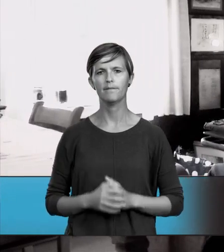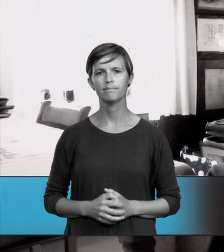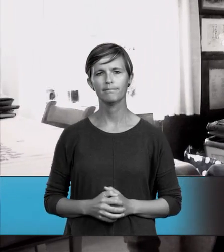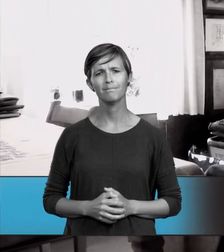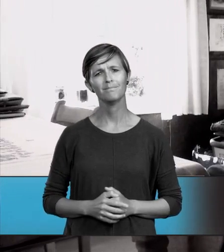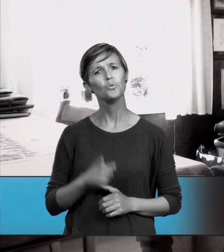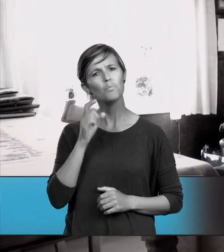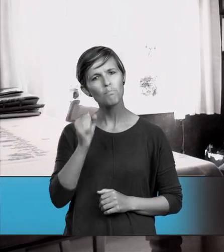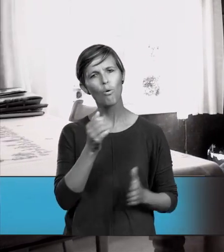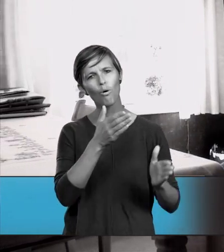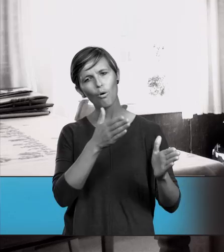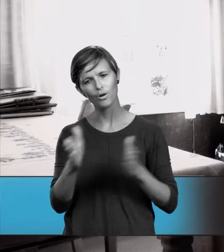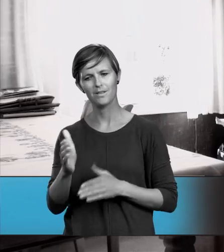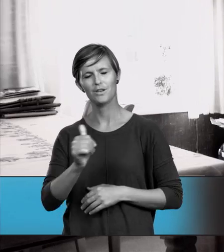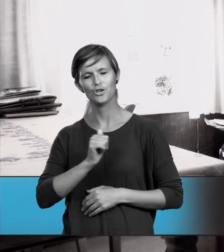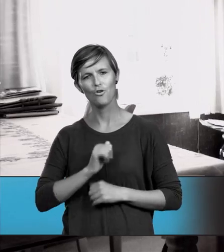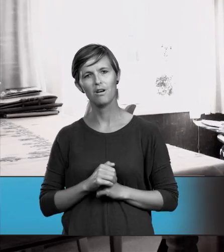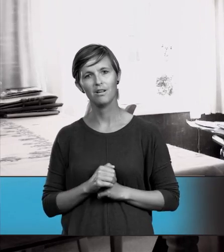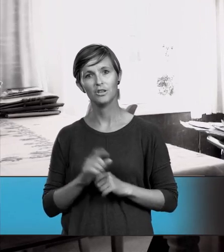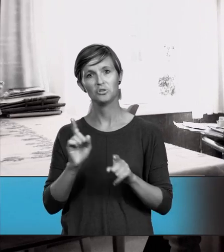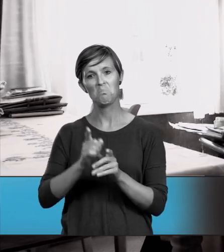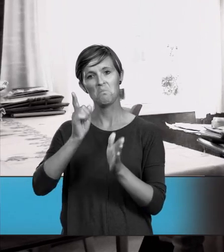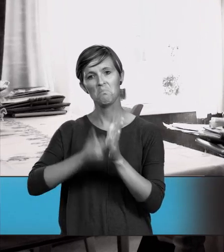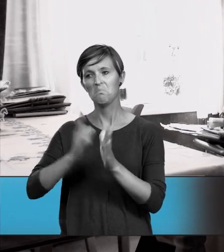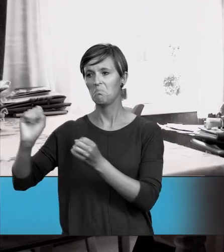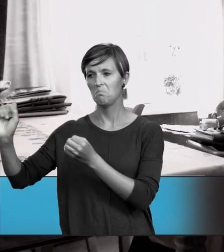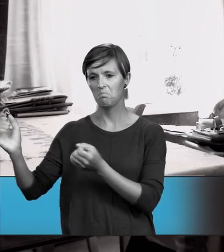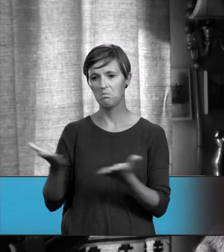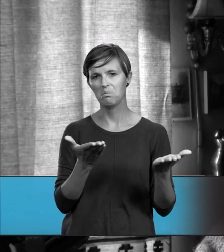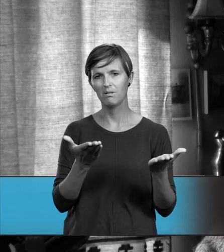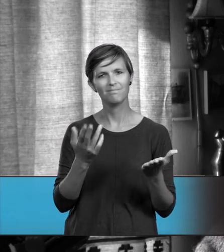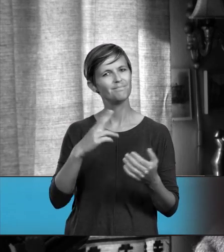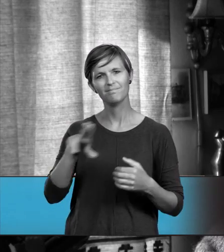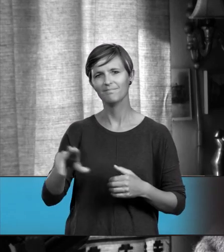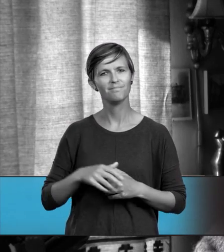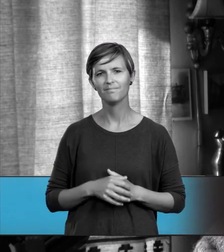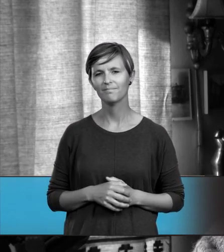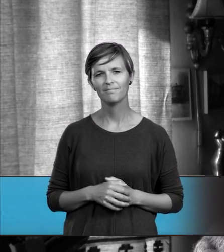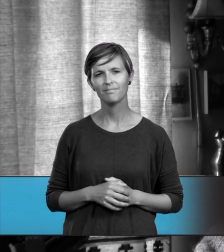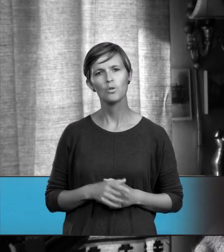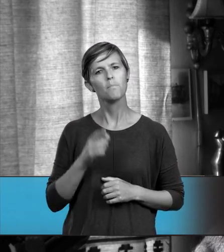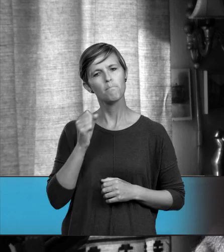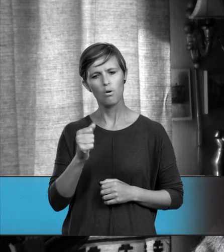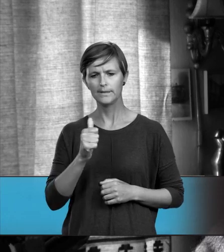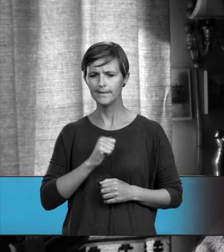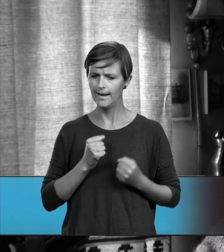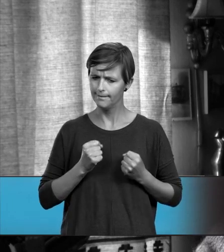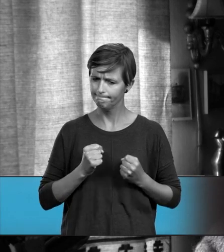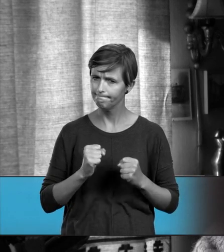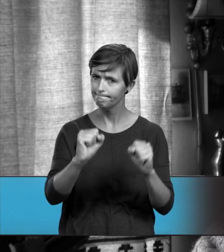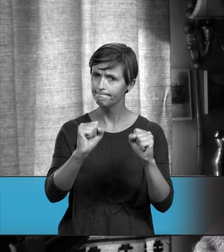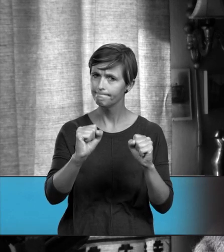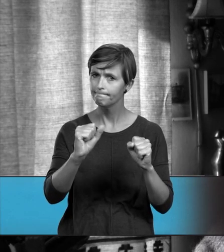liv. Du må ordne opp selv. Det kommer ikke på en fjøl. Du må ta i et